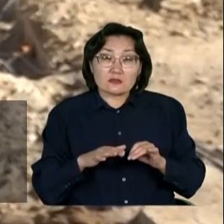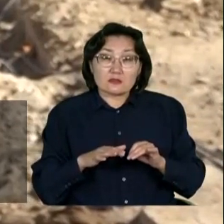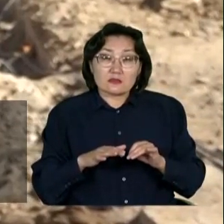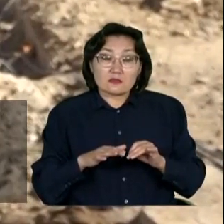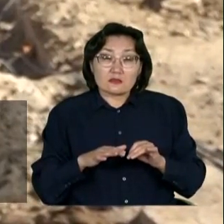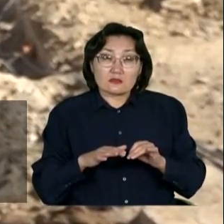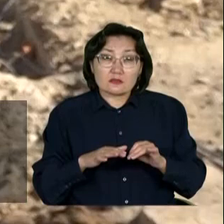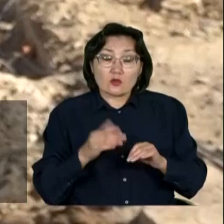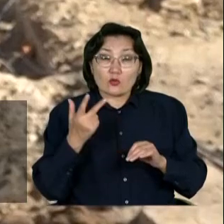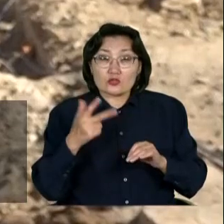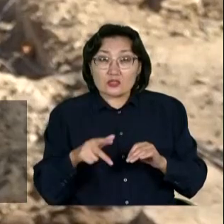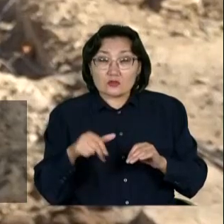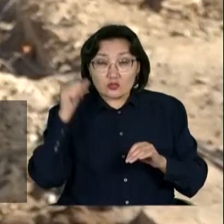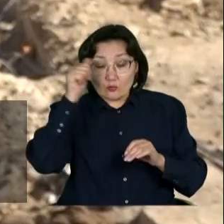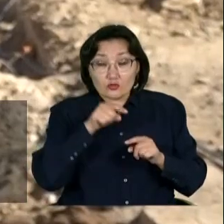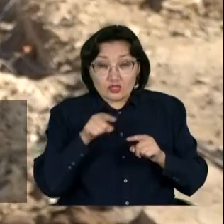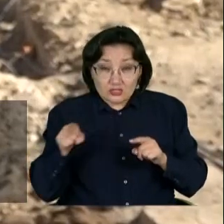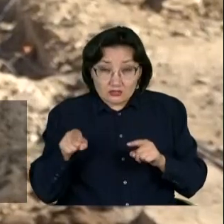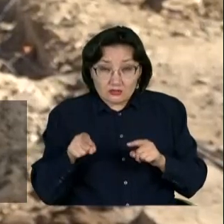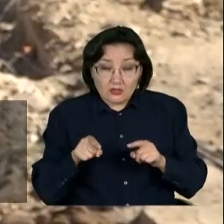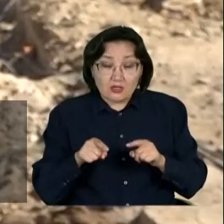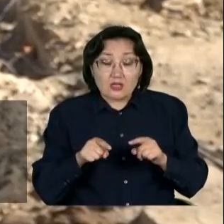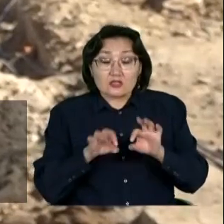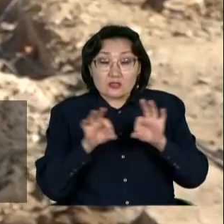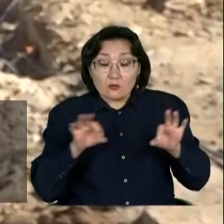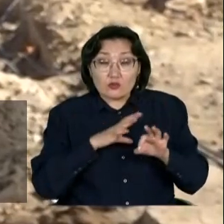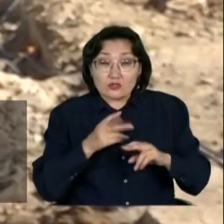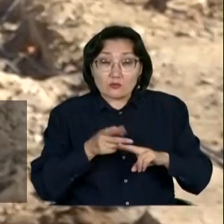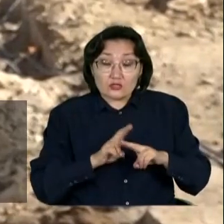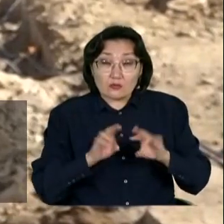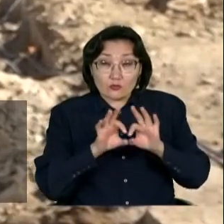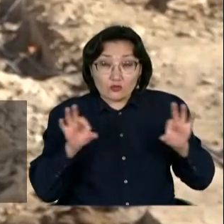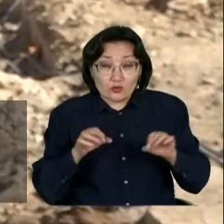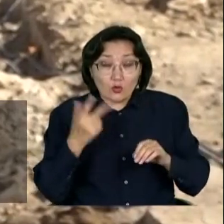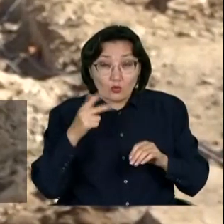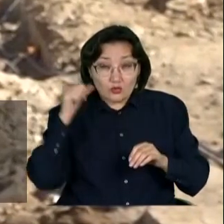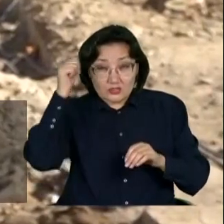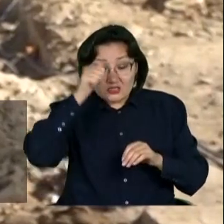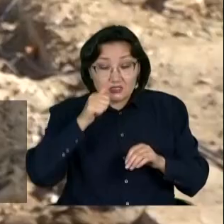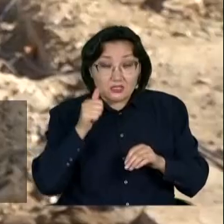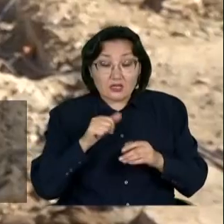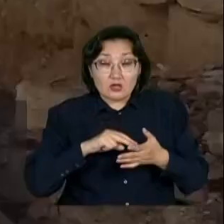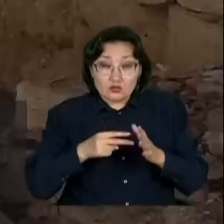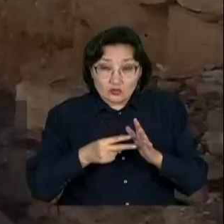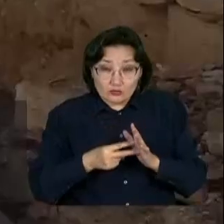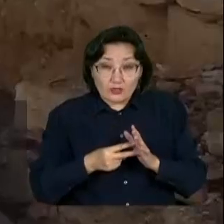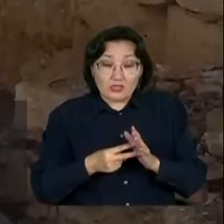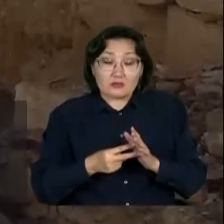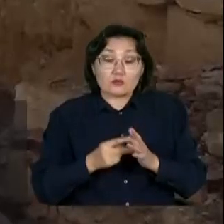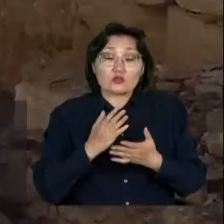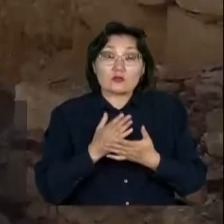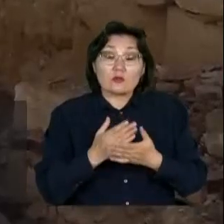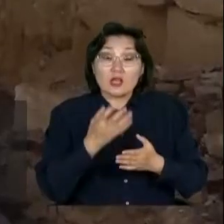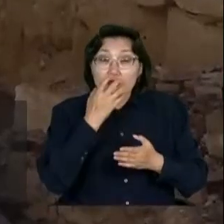болғалы мысалы 30 жылдың үстінде тұр ғой. Сол бұлда қазір осы тұрғанда 30 жылға жоспарланып тұр енді. Ақтаудағы